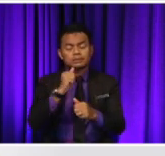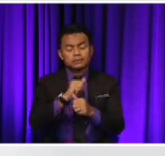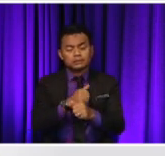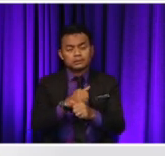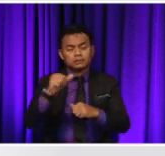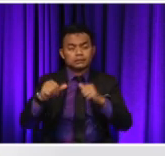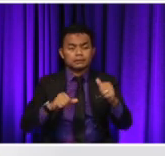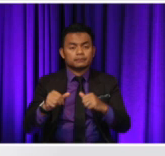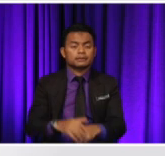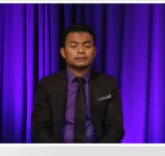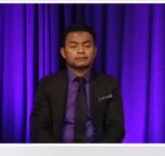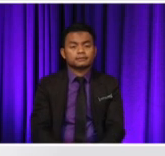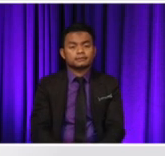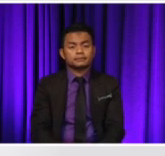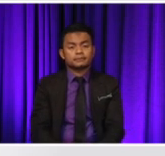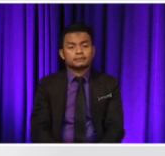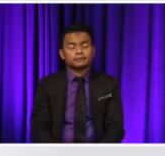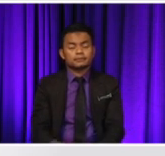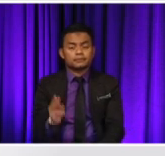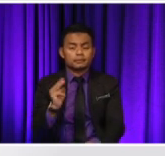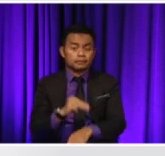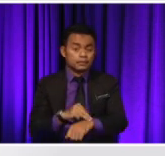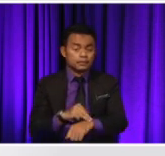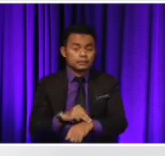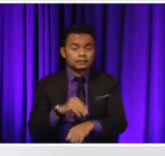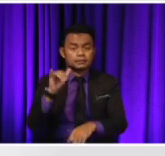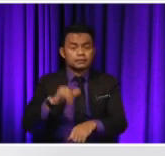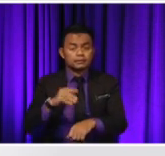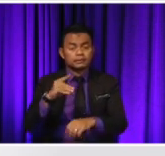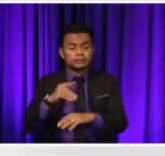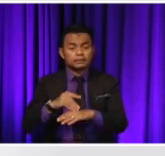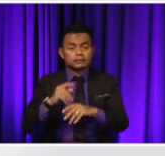tari masih dan penyempurnaan yang telah ditetapkan